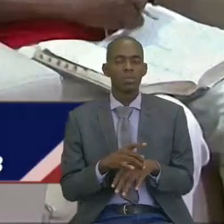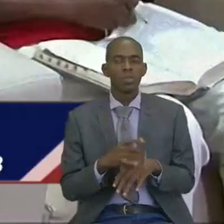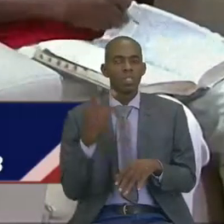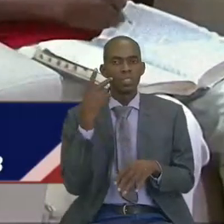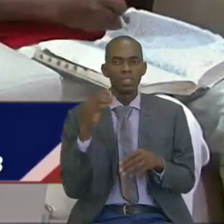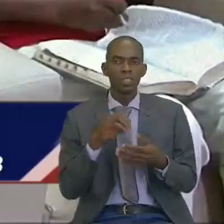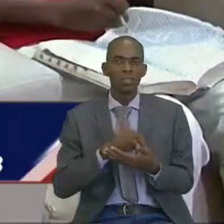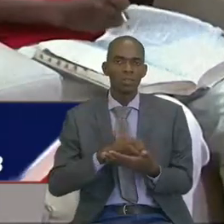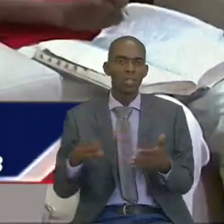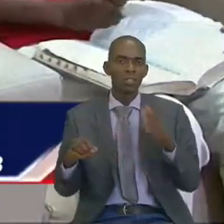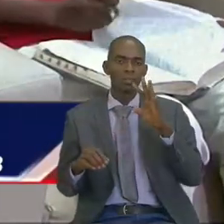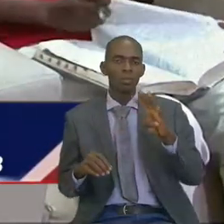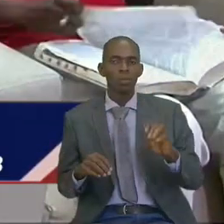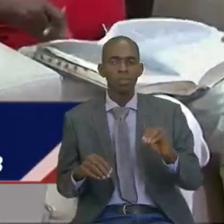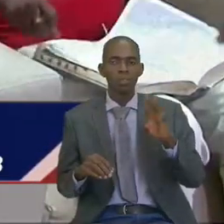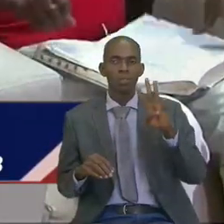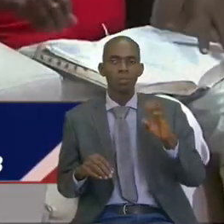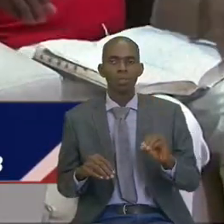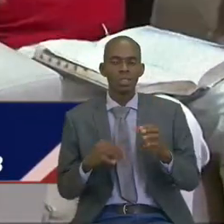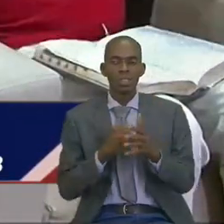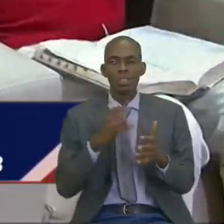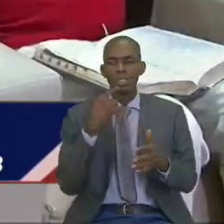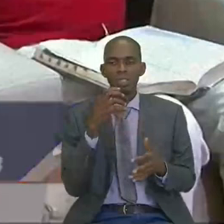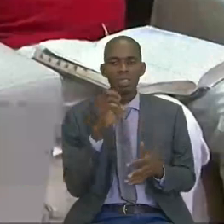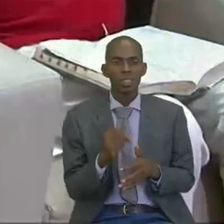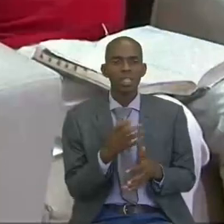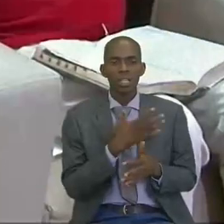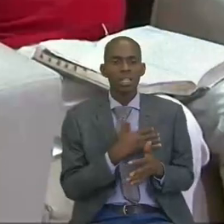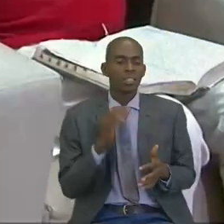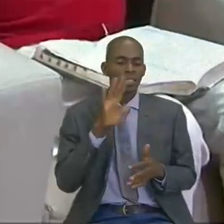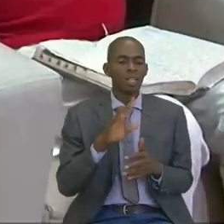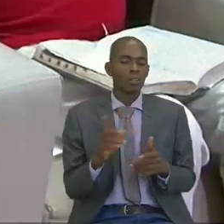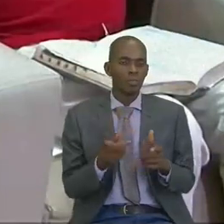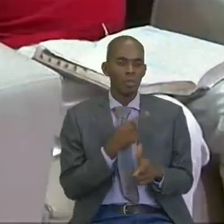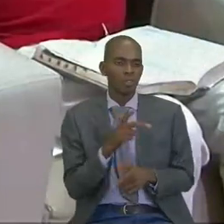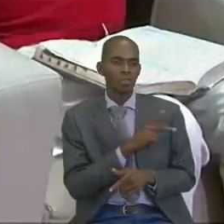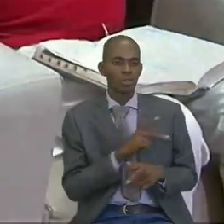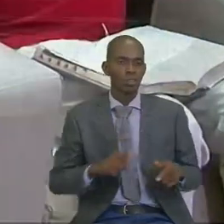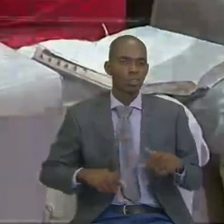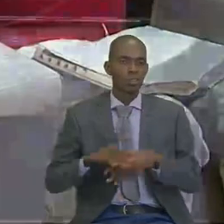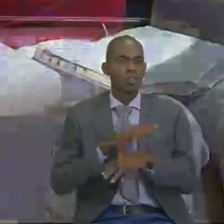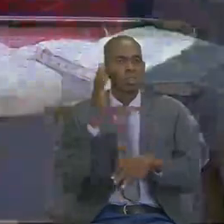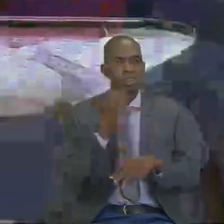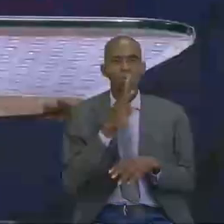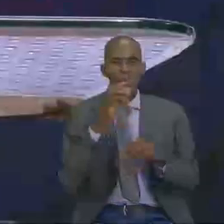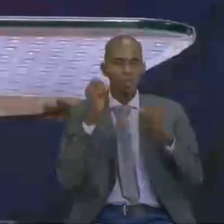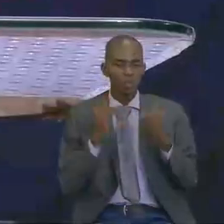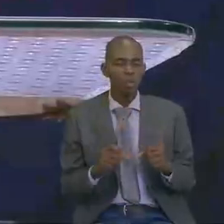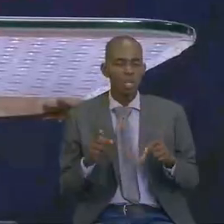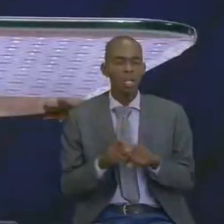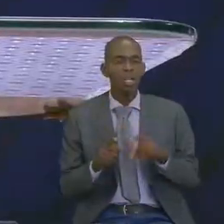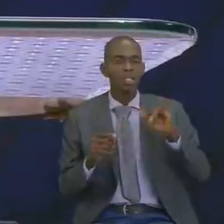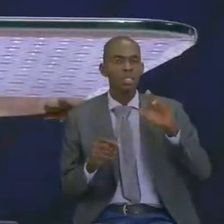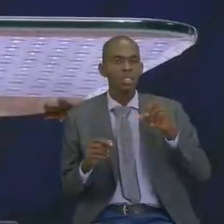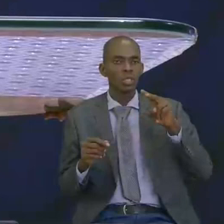empires du monde. Le verset 4 dit, il y aura un quatrième royaume, fort comme du fer, de